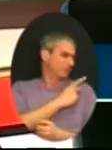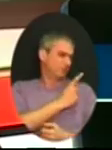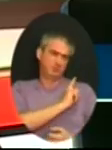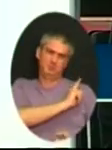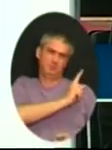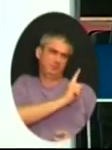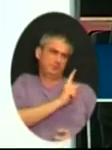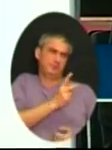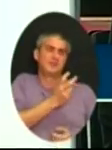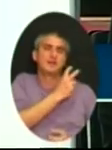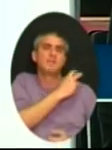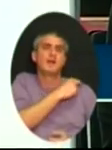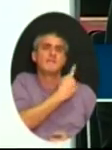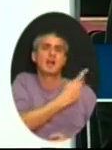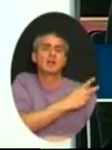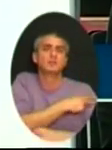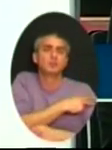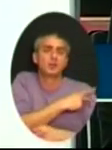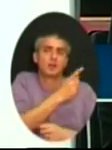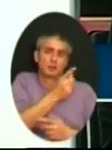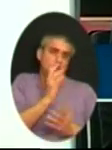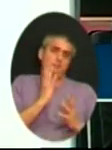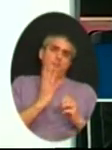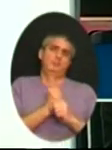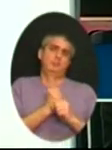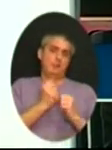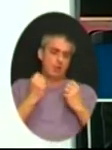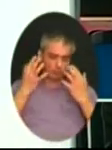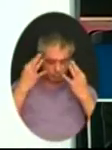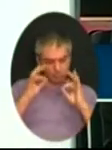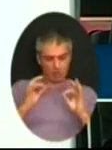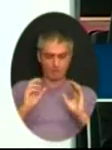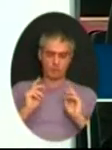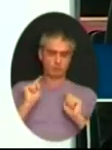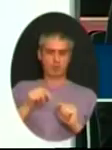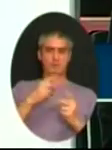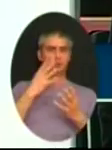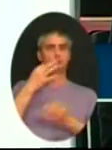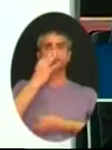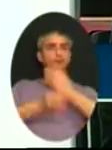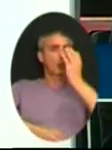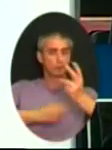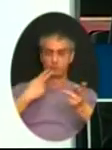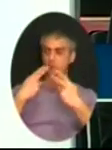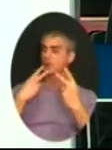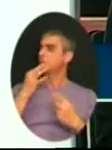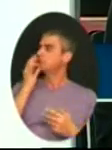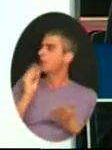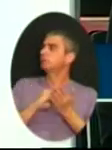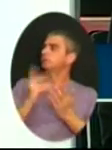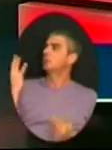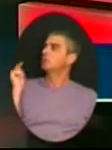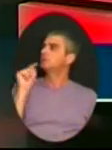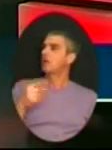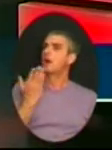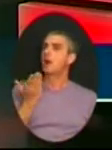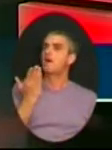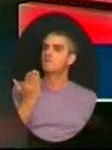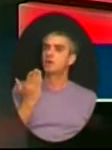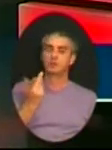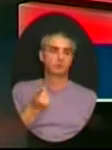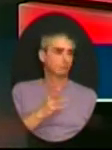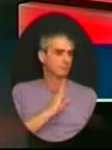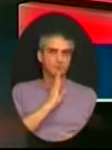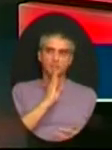החקירה? אני חושבת שהמפכ"ל עמד בכך בכבוד רב. הוא נשאל שאלות. השאלה למה היה צריך לעמוד מלכתחילה? אין שום